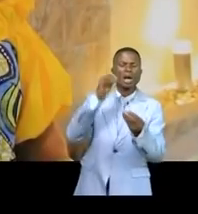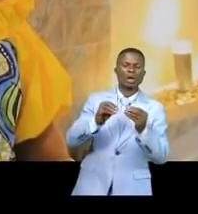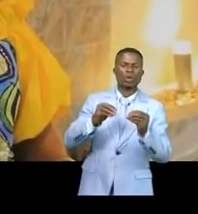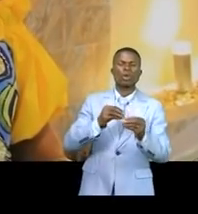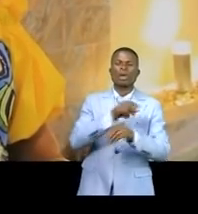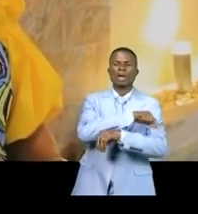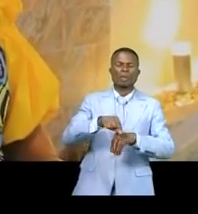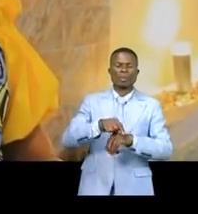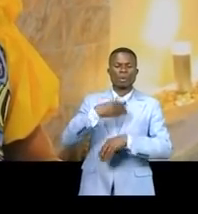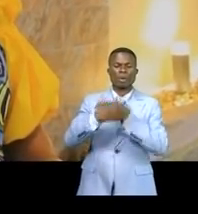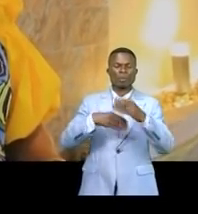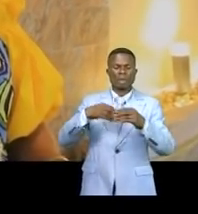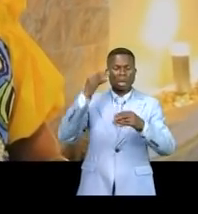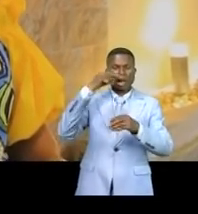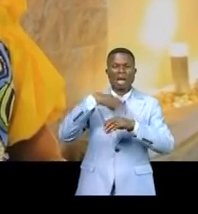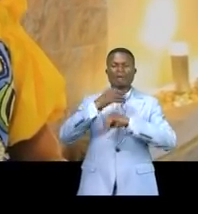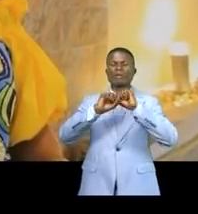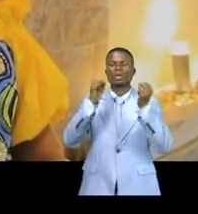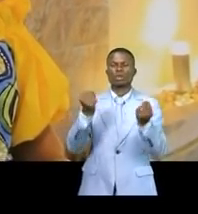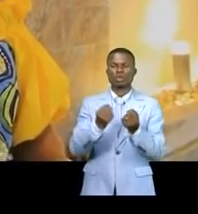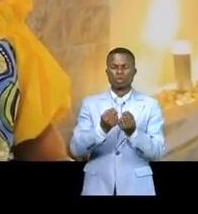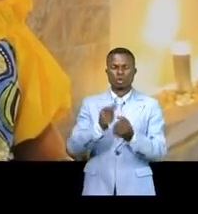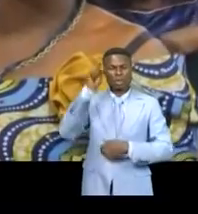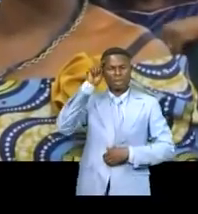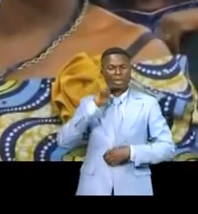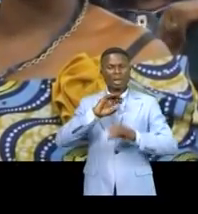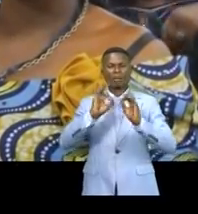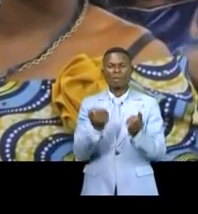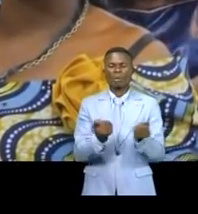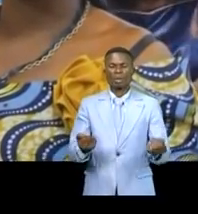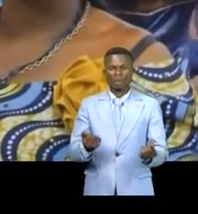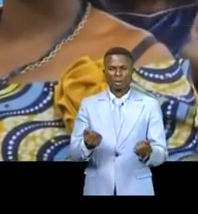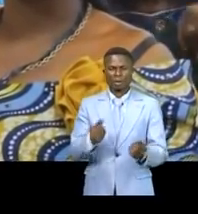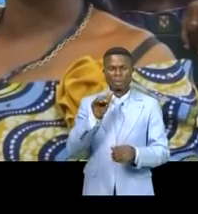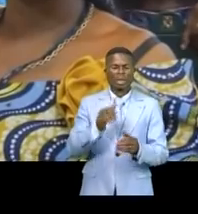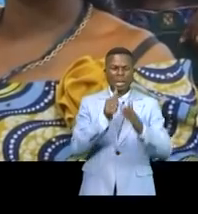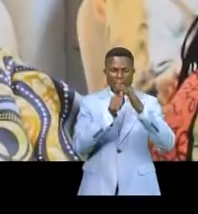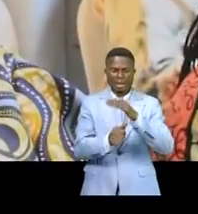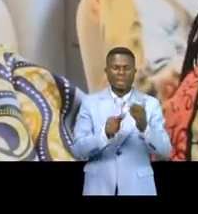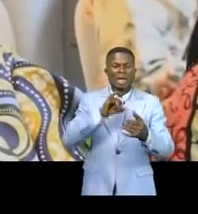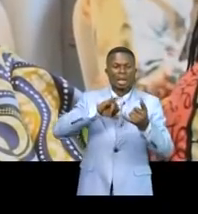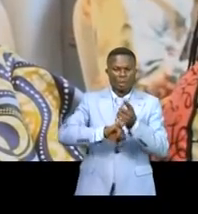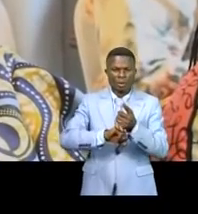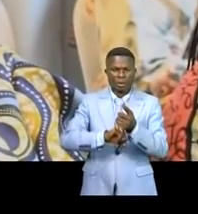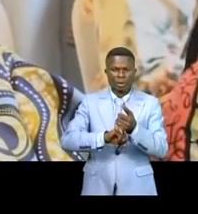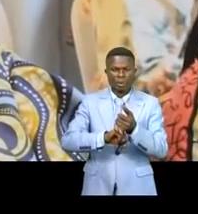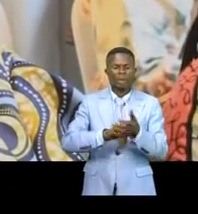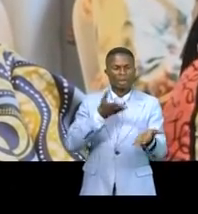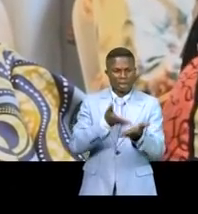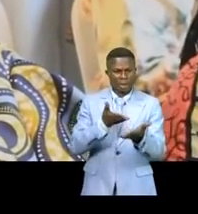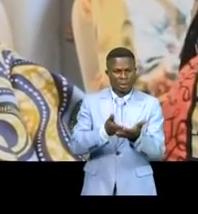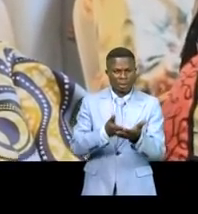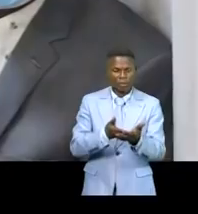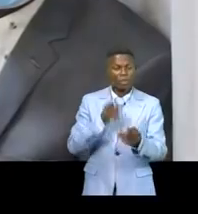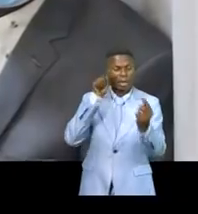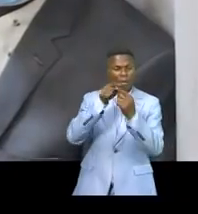sociales et au ministère du genre, famille et enfants. C'est qu'elle est Alibala. Entendez, le secret du mariage, c'est de ça qu'il s'agit. Elle a